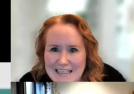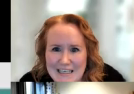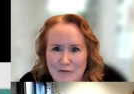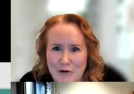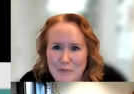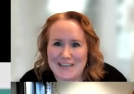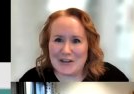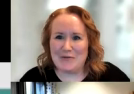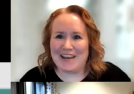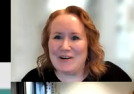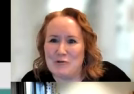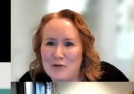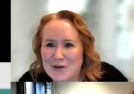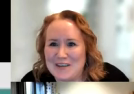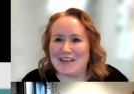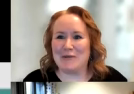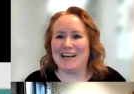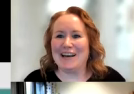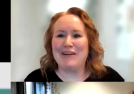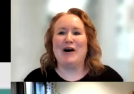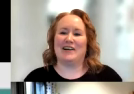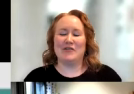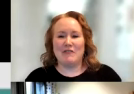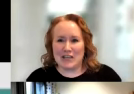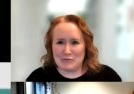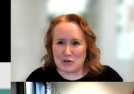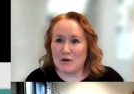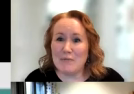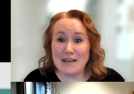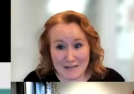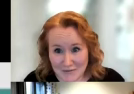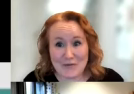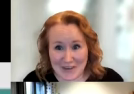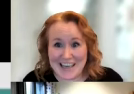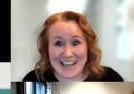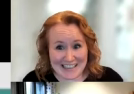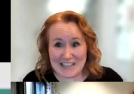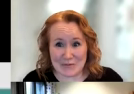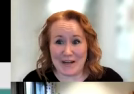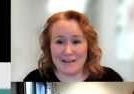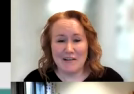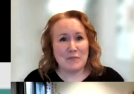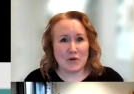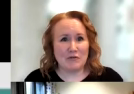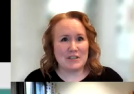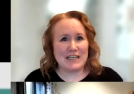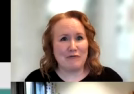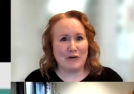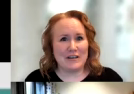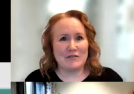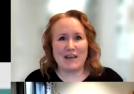kan vi snikinnføre og bidra til å bedre UU gjennom de virkemidlene vi har. Ja, det var ikke et spørsmål, men greit innspill. Og